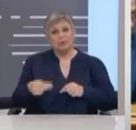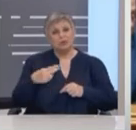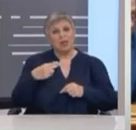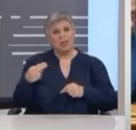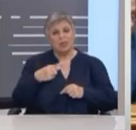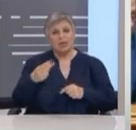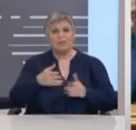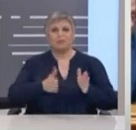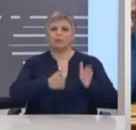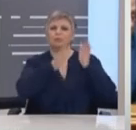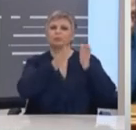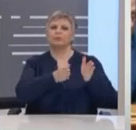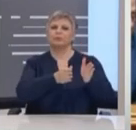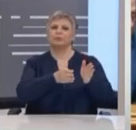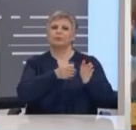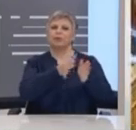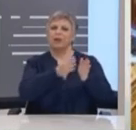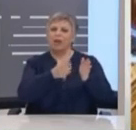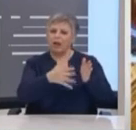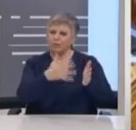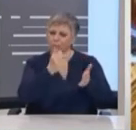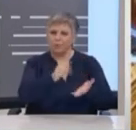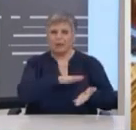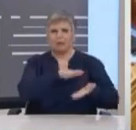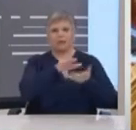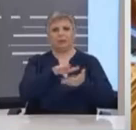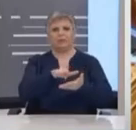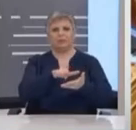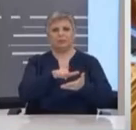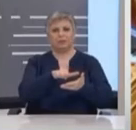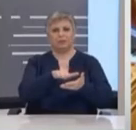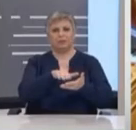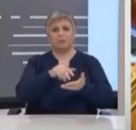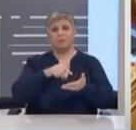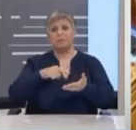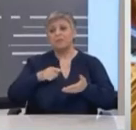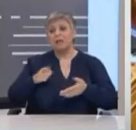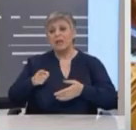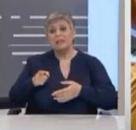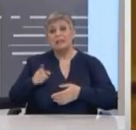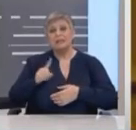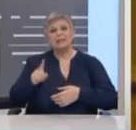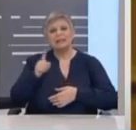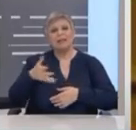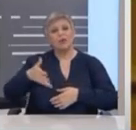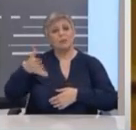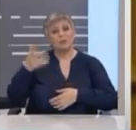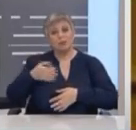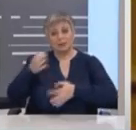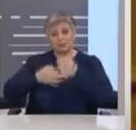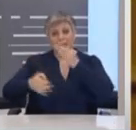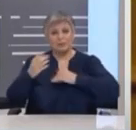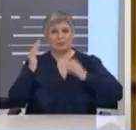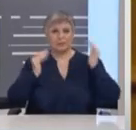Να μην έχετε επιφυλάξεις, κύριε Μητσοτάκη. Να μην έχετε επιφυλάξεις, διότι εδώ δεν πρόκειται για μια προσπάθεια που